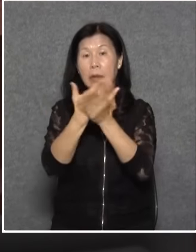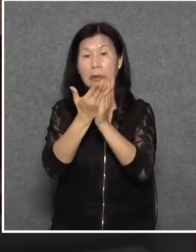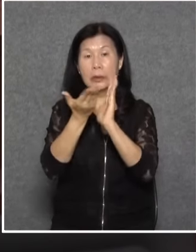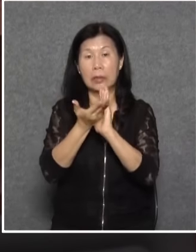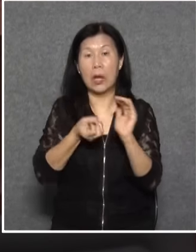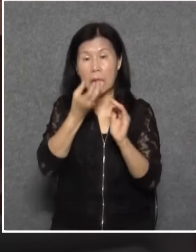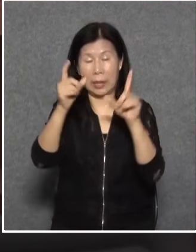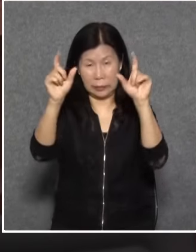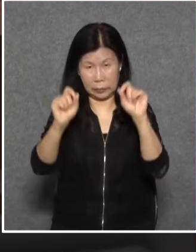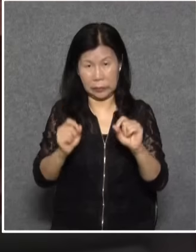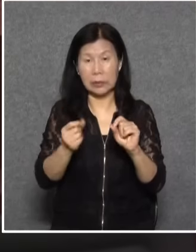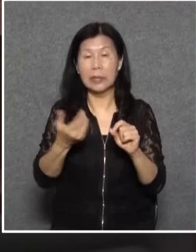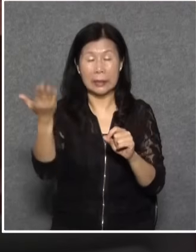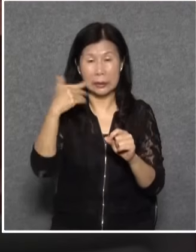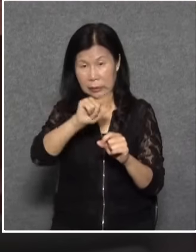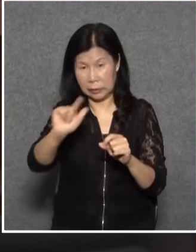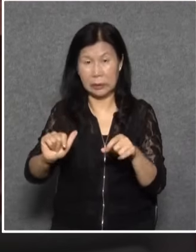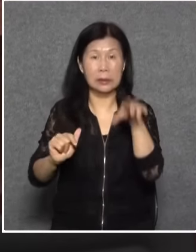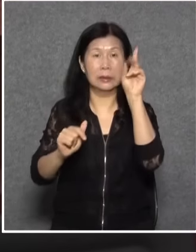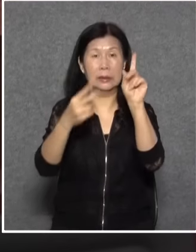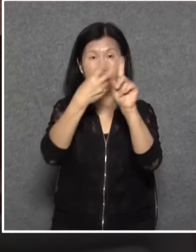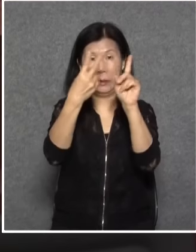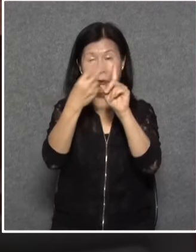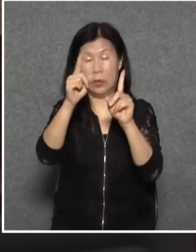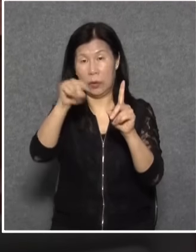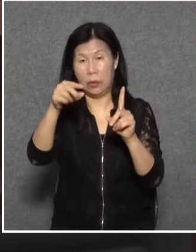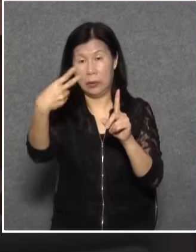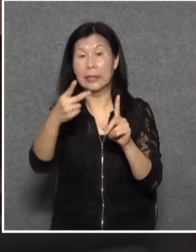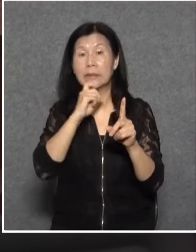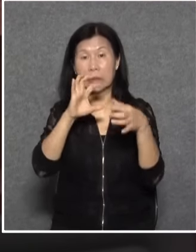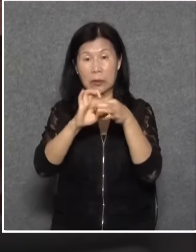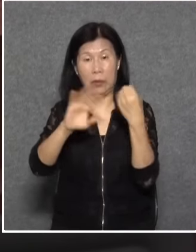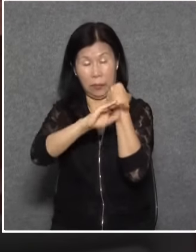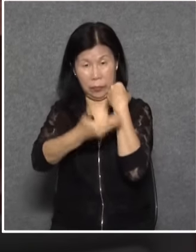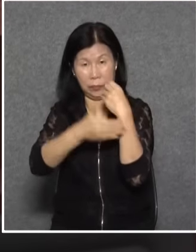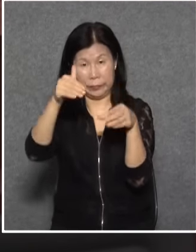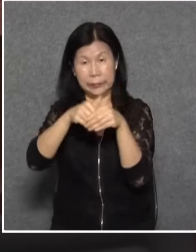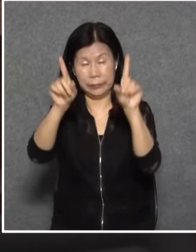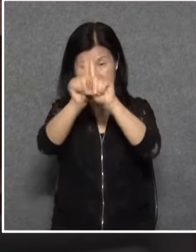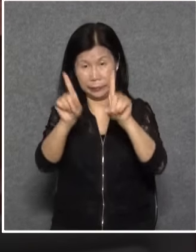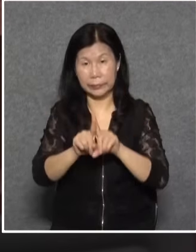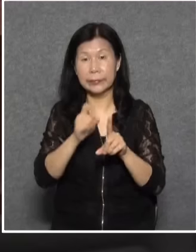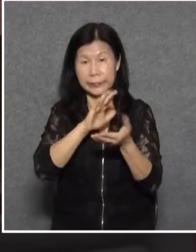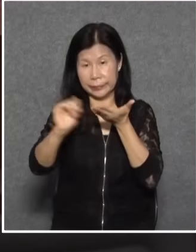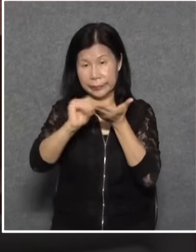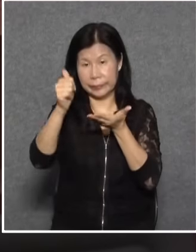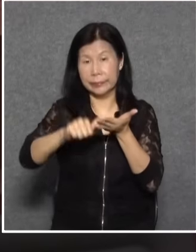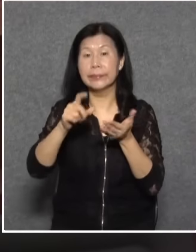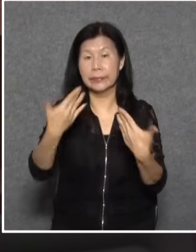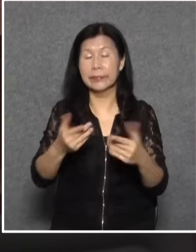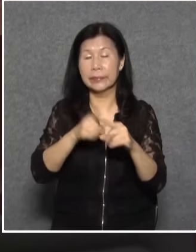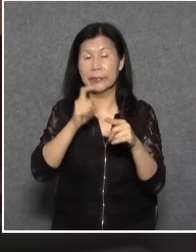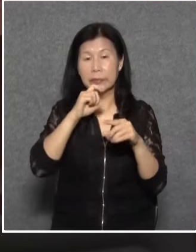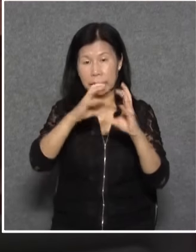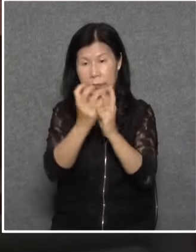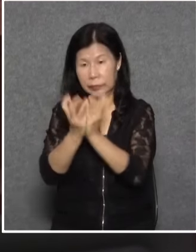述，以及原有的第12(2) 條，使到相關選舉法例能夠準確反映有關的政策和有關界別